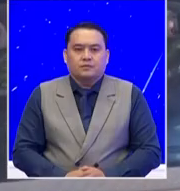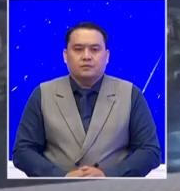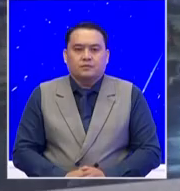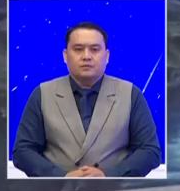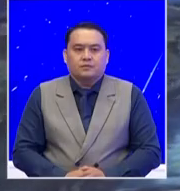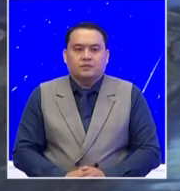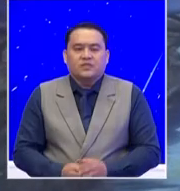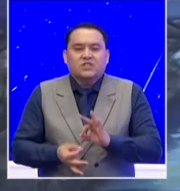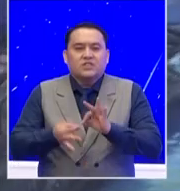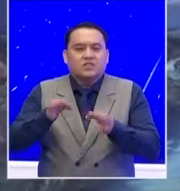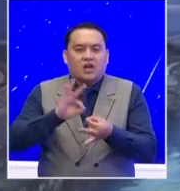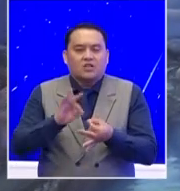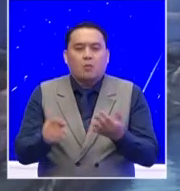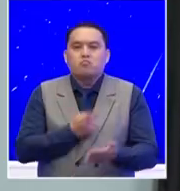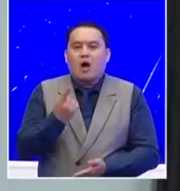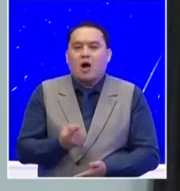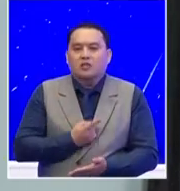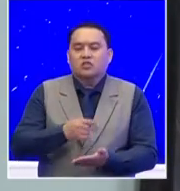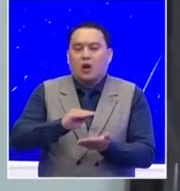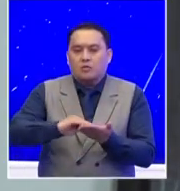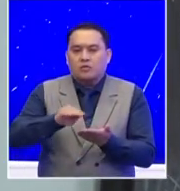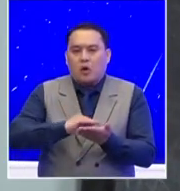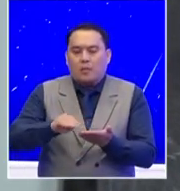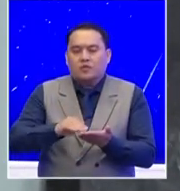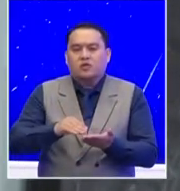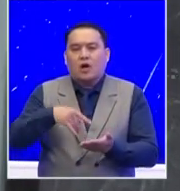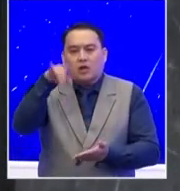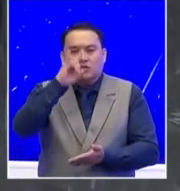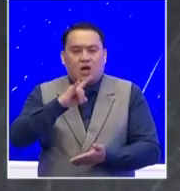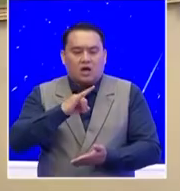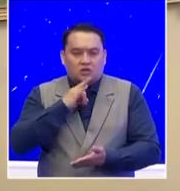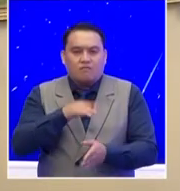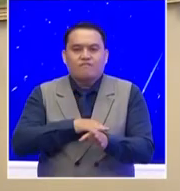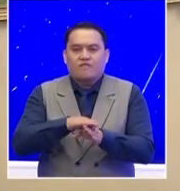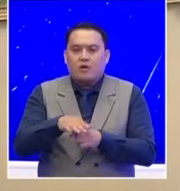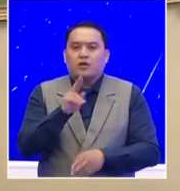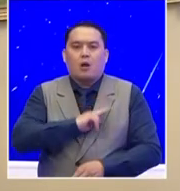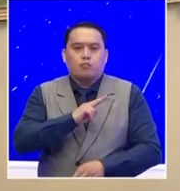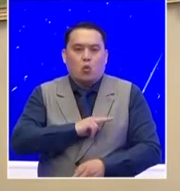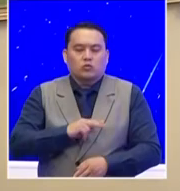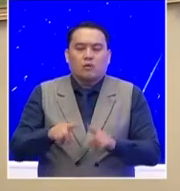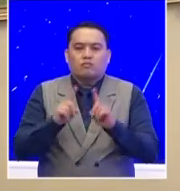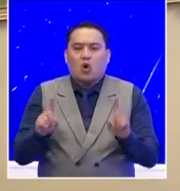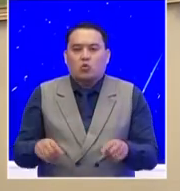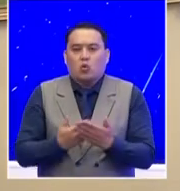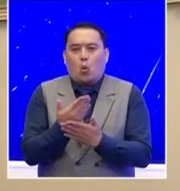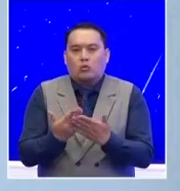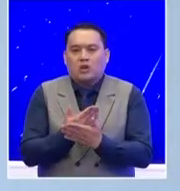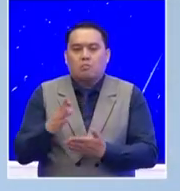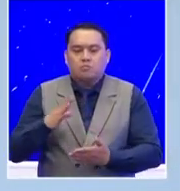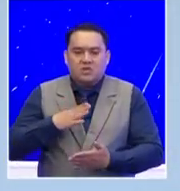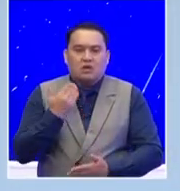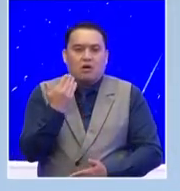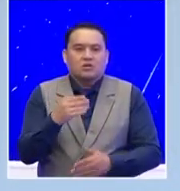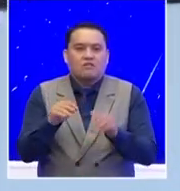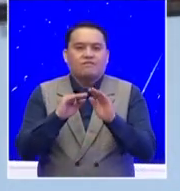В мельчайших деталях мастера попытались раскрыть сущность и духовность казахского классика. Работы выполнены в основном в портретном жанре. Однако, кроме портретов поэта,